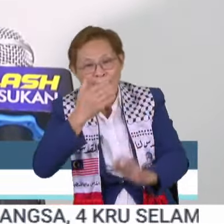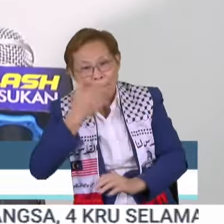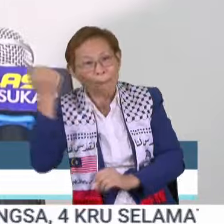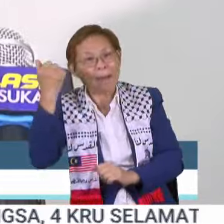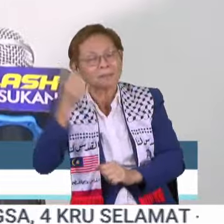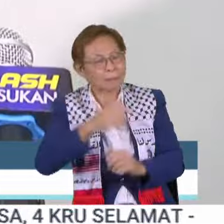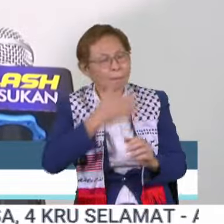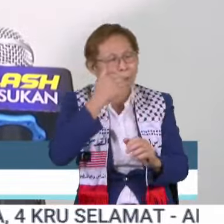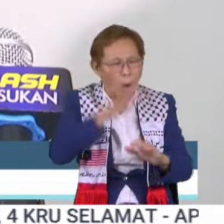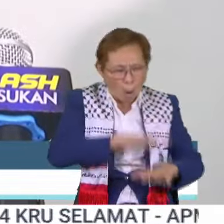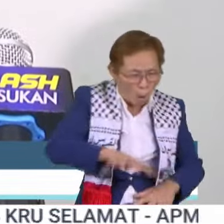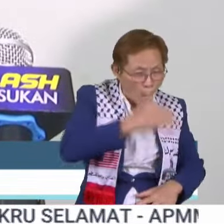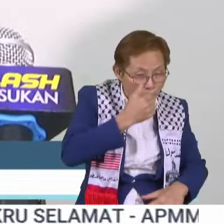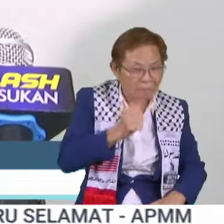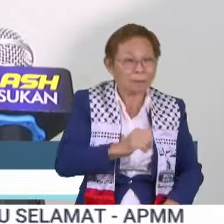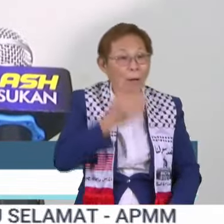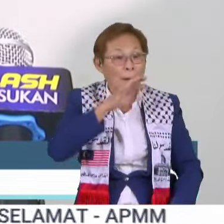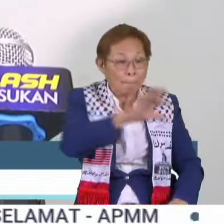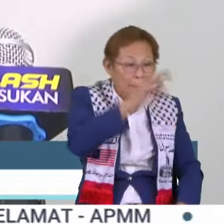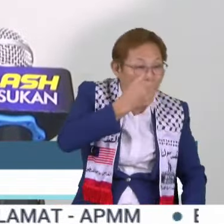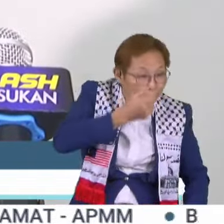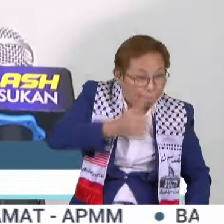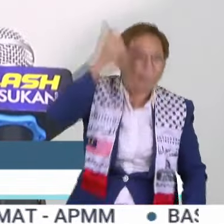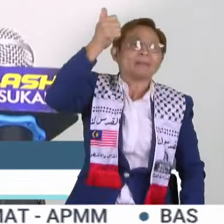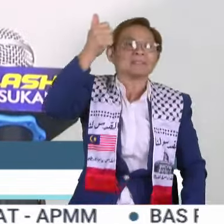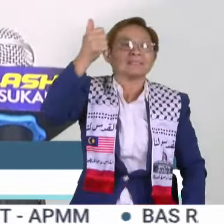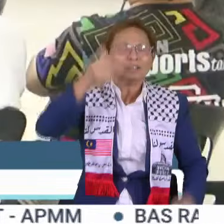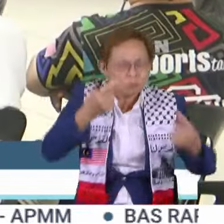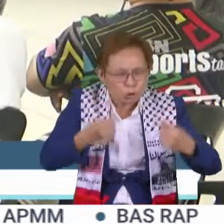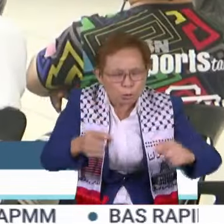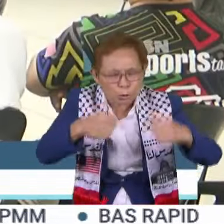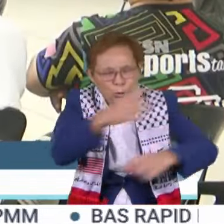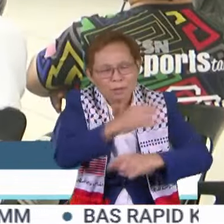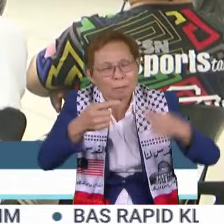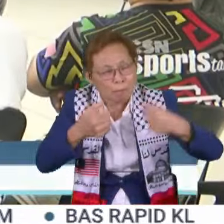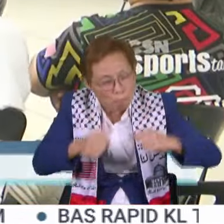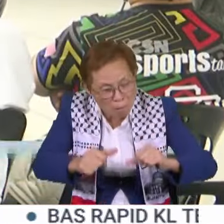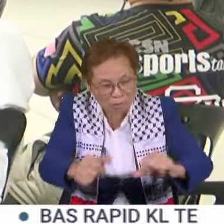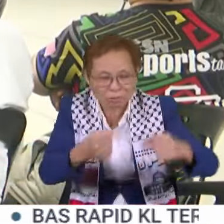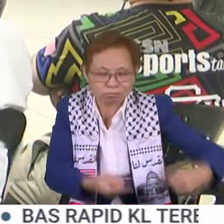best. Tapi saya percaya mereka masih mencuba dan masih lagi berjuang.